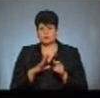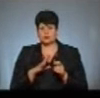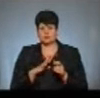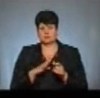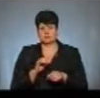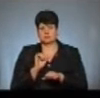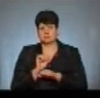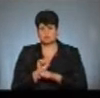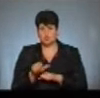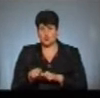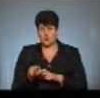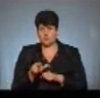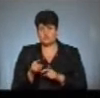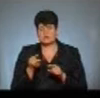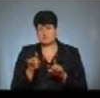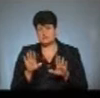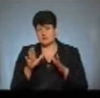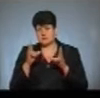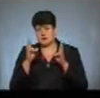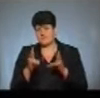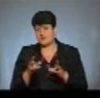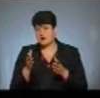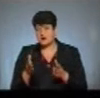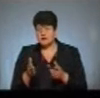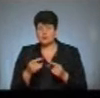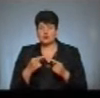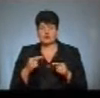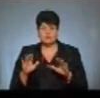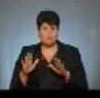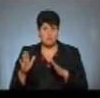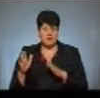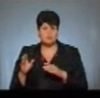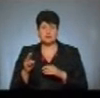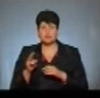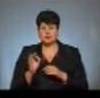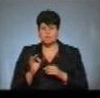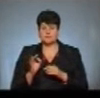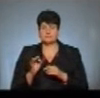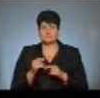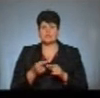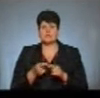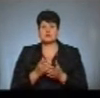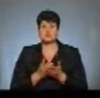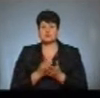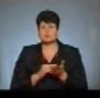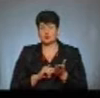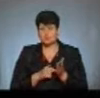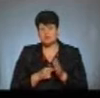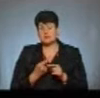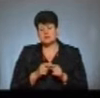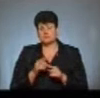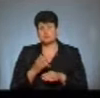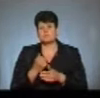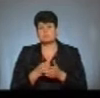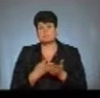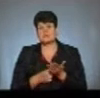дорога в силу того, що десь там сталася якась аварія або інші моменти, то відповідних служб довідки, і це буде підставою для того,